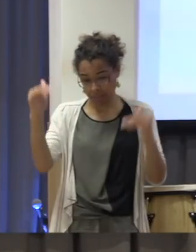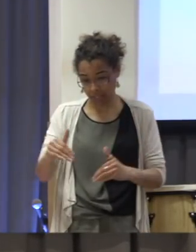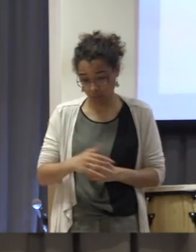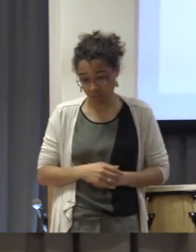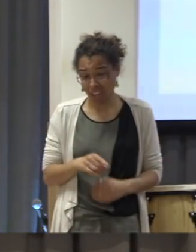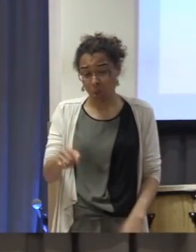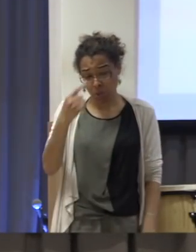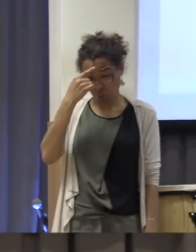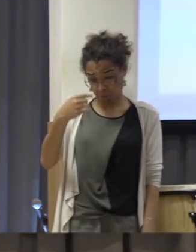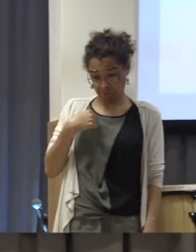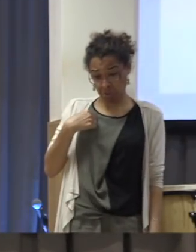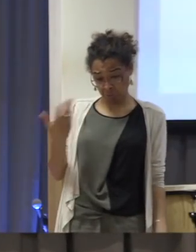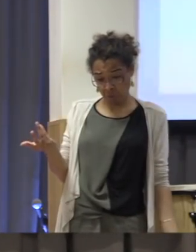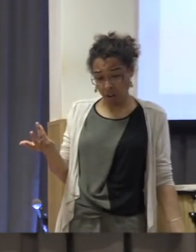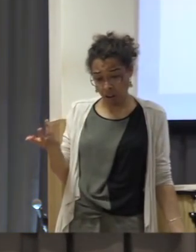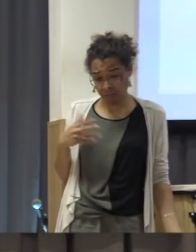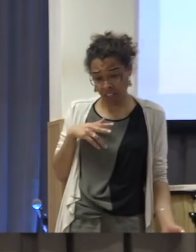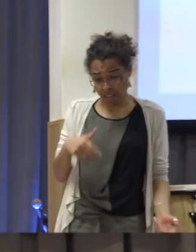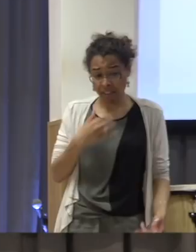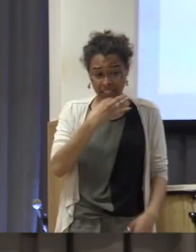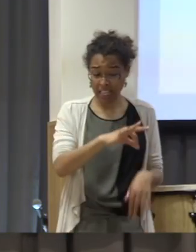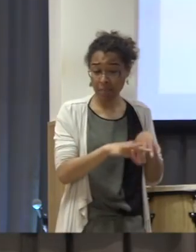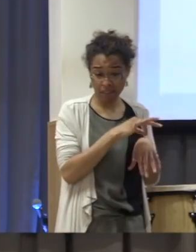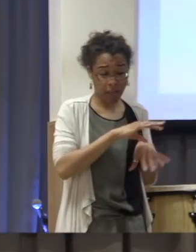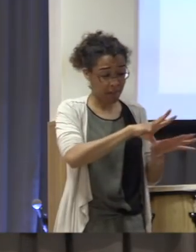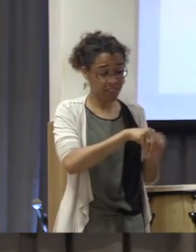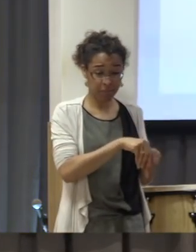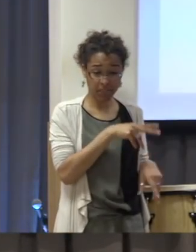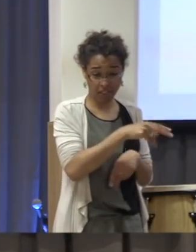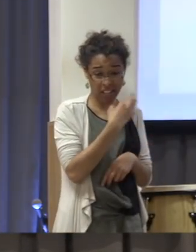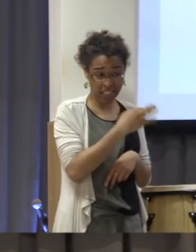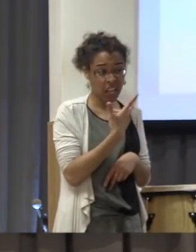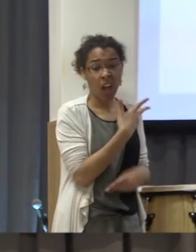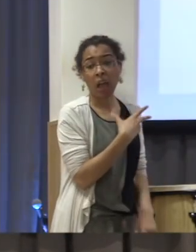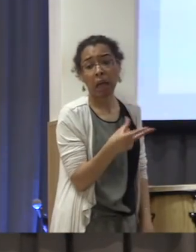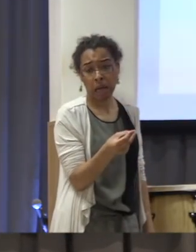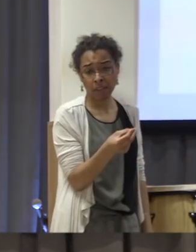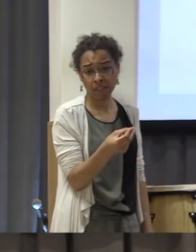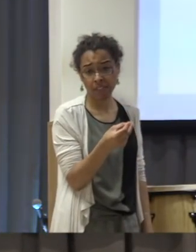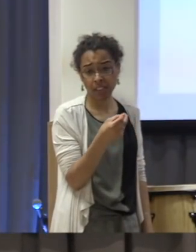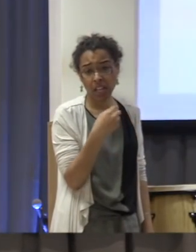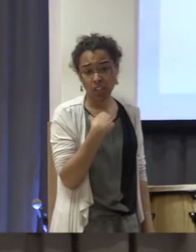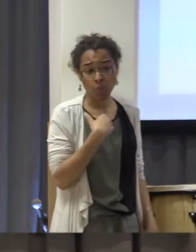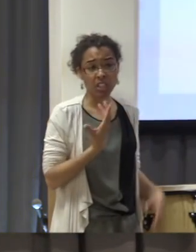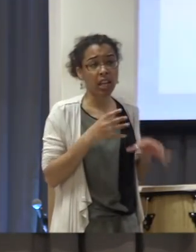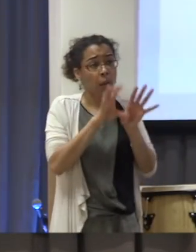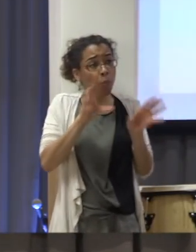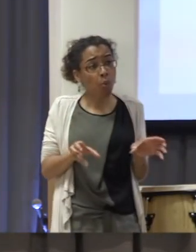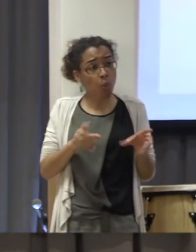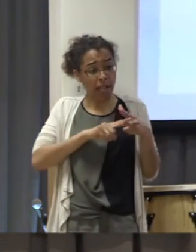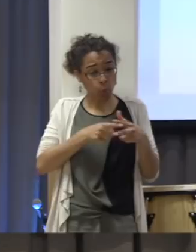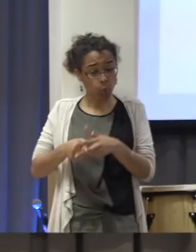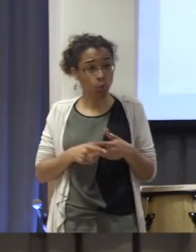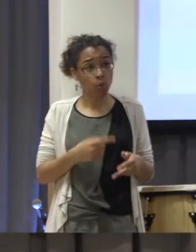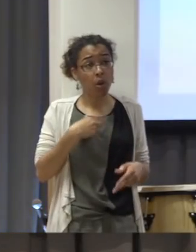Tu crois que moi, je vais dire ça à ma famille, que parce que c'est grave et que j'ai de l'emphysème, je n'ai